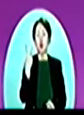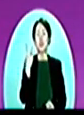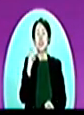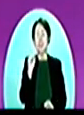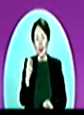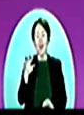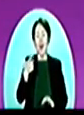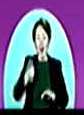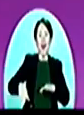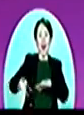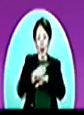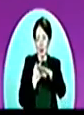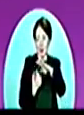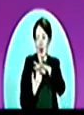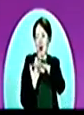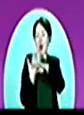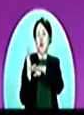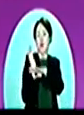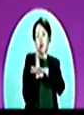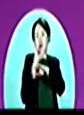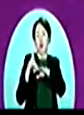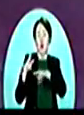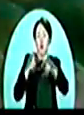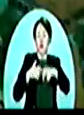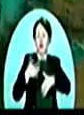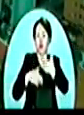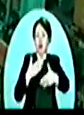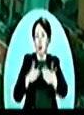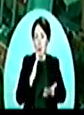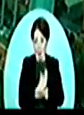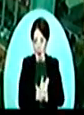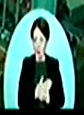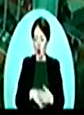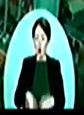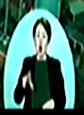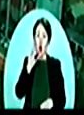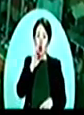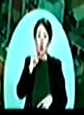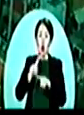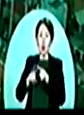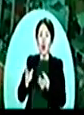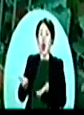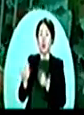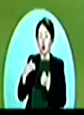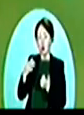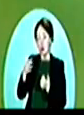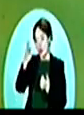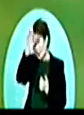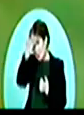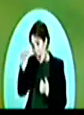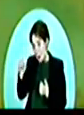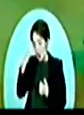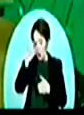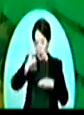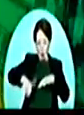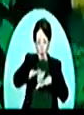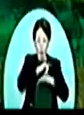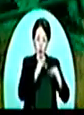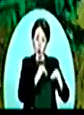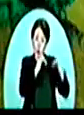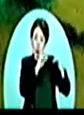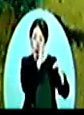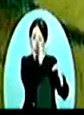талбайд тариалангийн үйлдвэрлэл эрхэлж байна. Хүнс хөдөлж буй хөнгөн үйлдвэрийн яам Монгол улсын хөгжлийн банктай